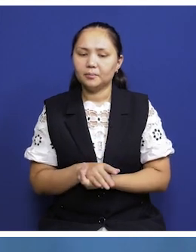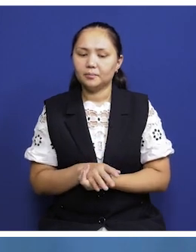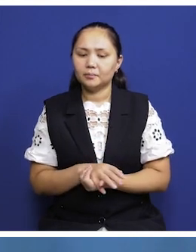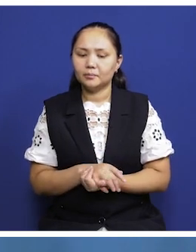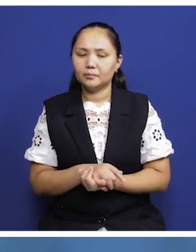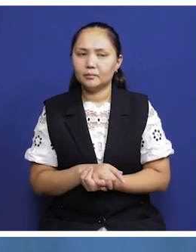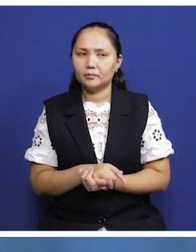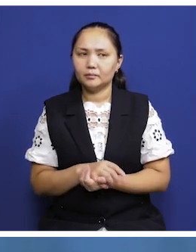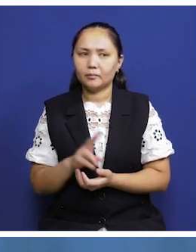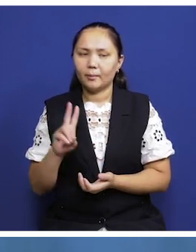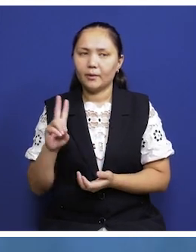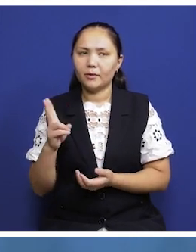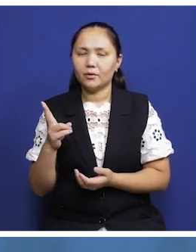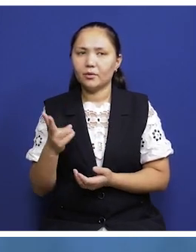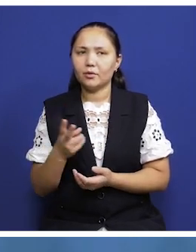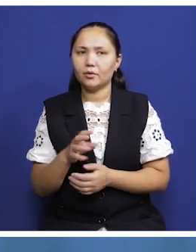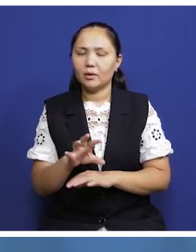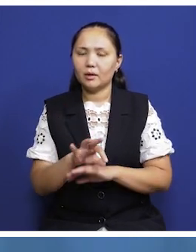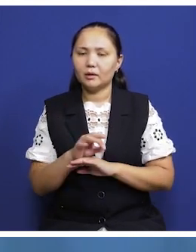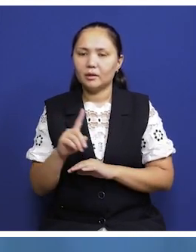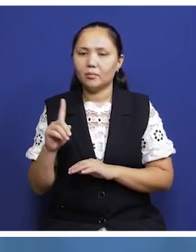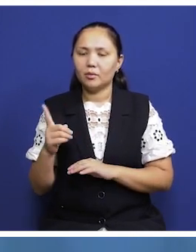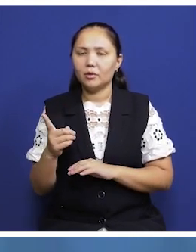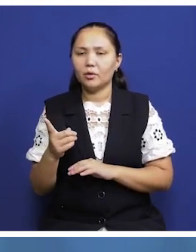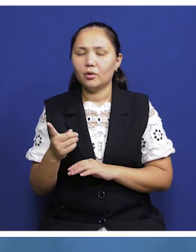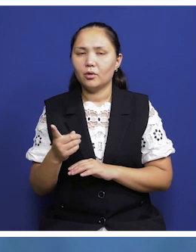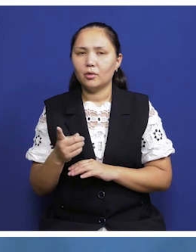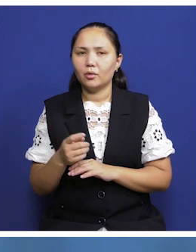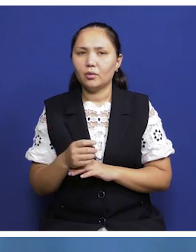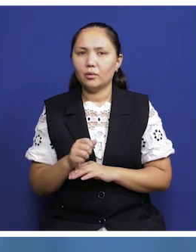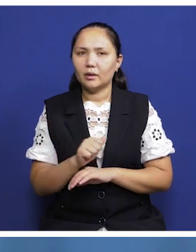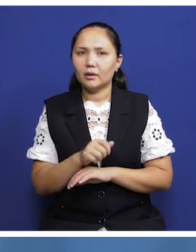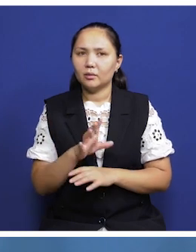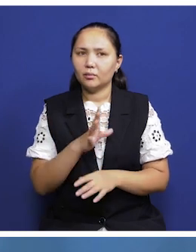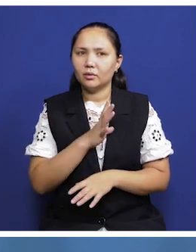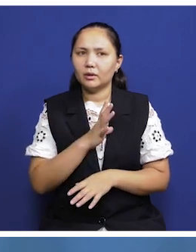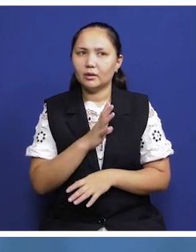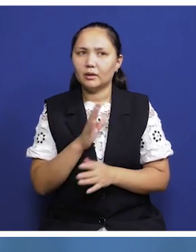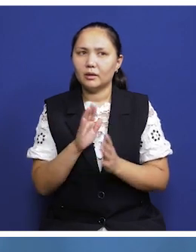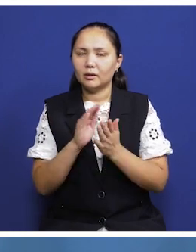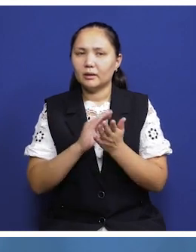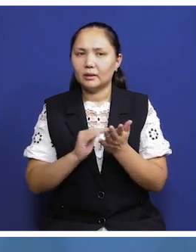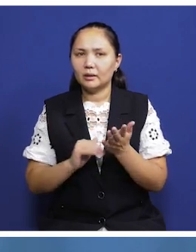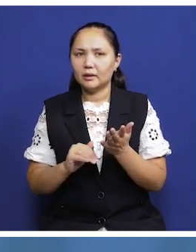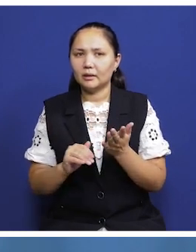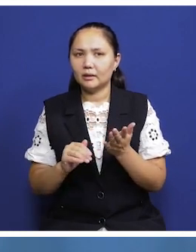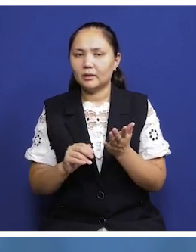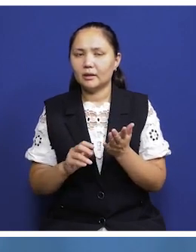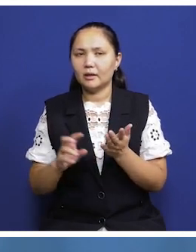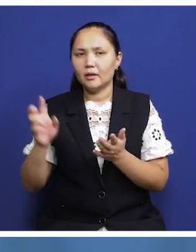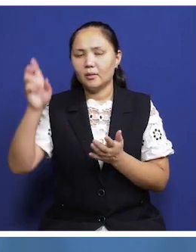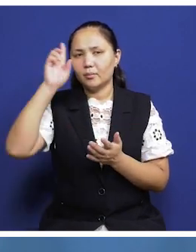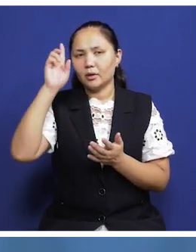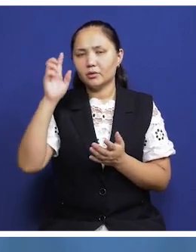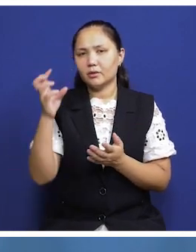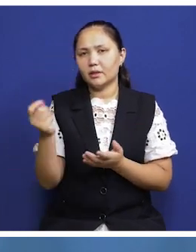Сол екеуі биыл, біреуі ендігі жылы тапсырылатын болады. Қалған Сырдария елді мекенінің жобалау сметалық құжаттама бюджеттің есебінен және